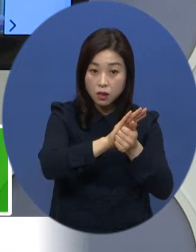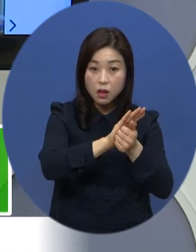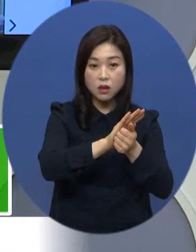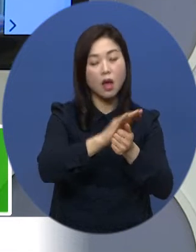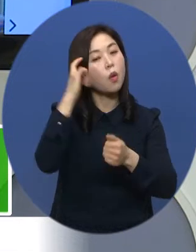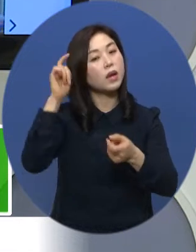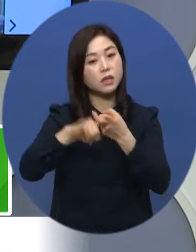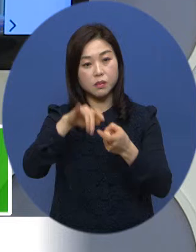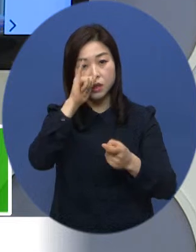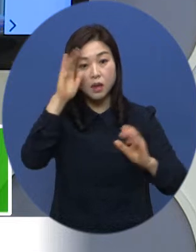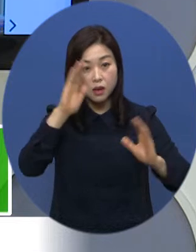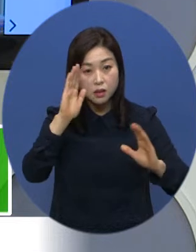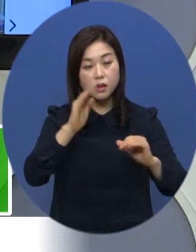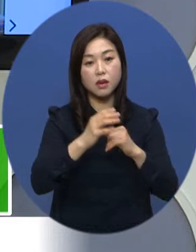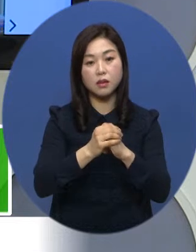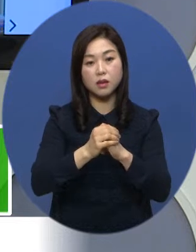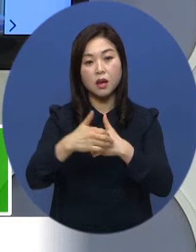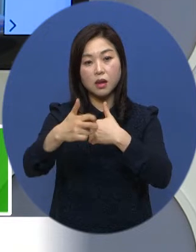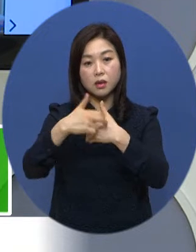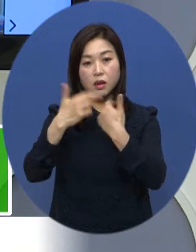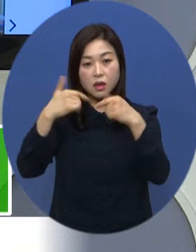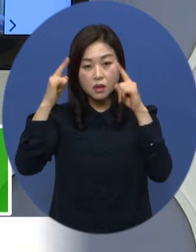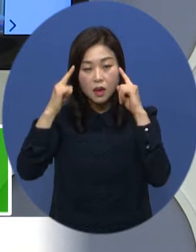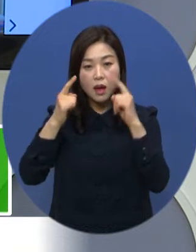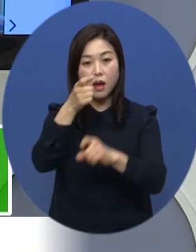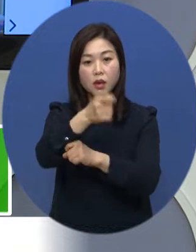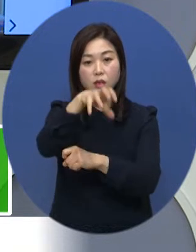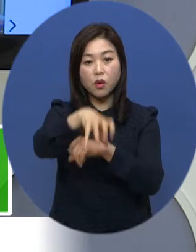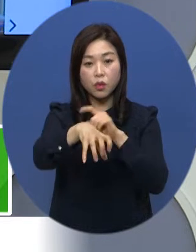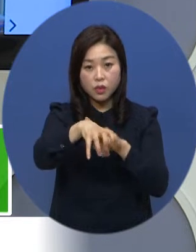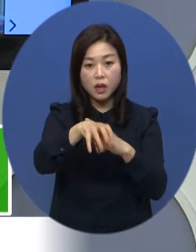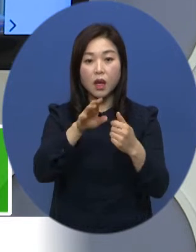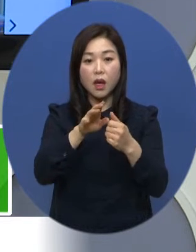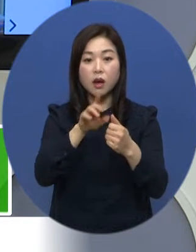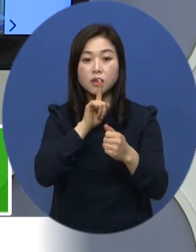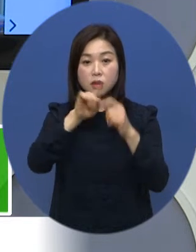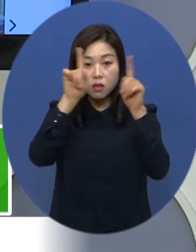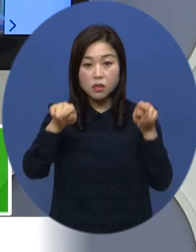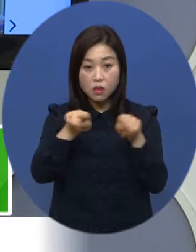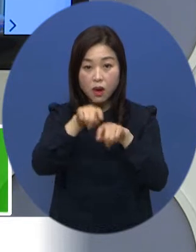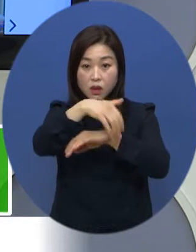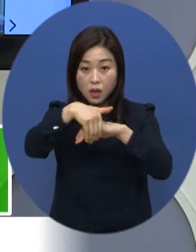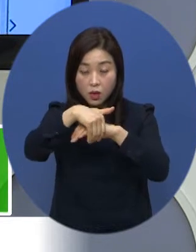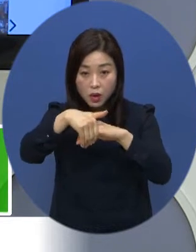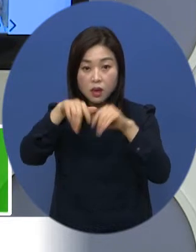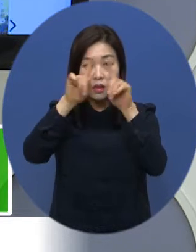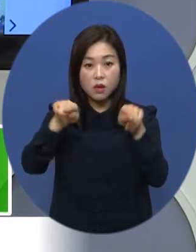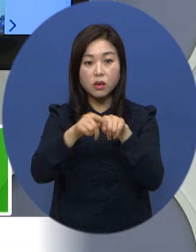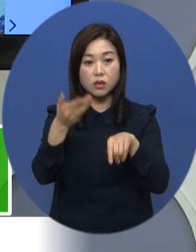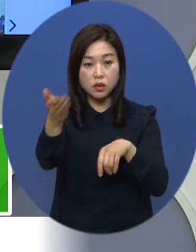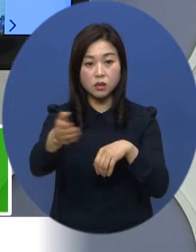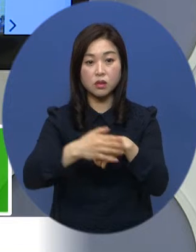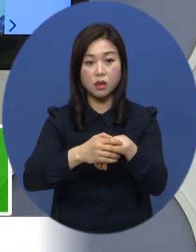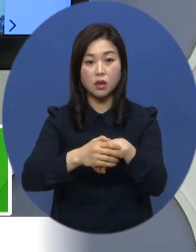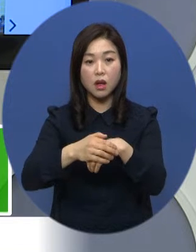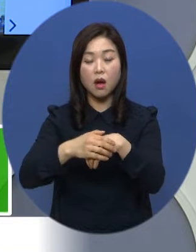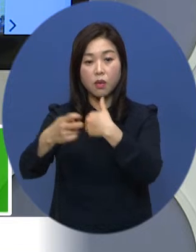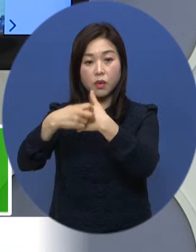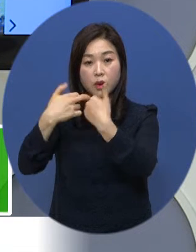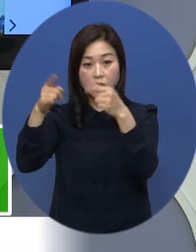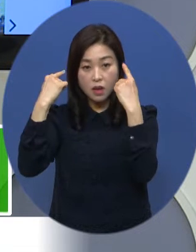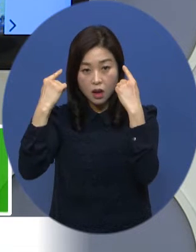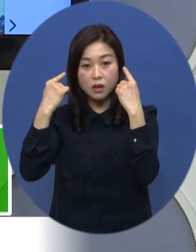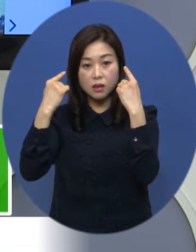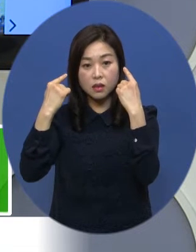학생은 소속 의과대학 생정 실에 지원서 학업 계획서를 제출하면 되는데요 의과대학은 학장에 추천서를